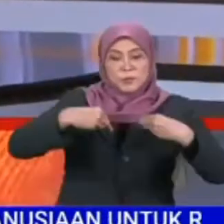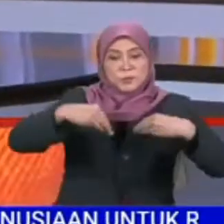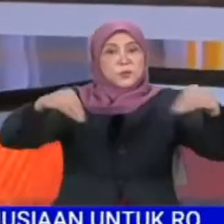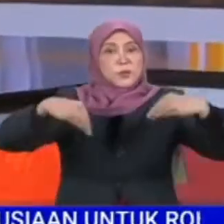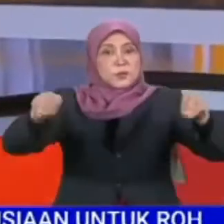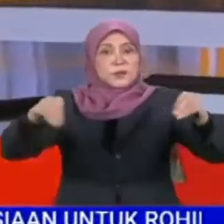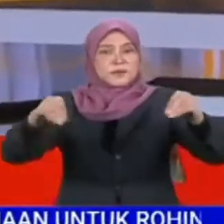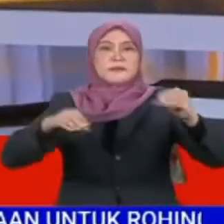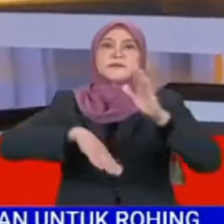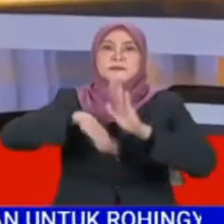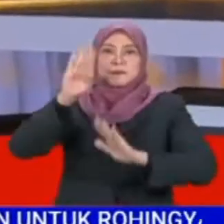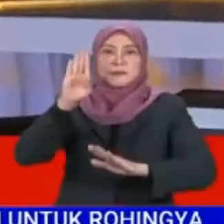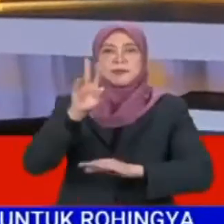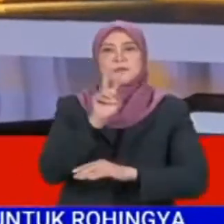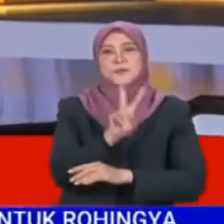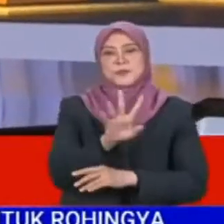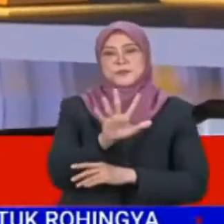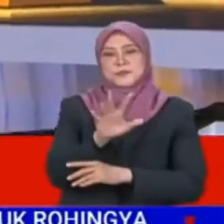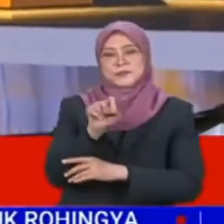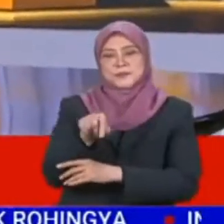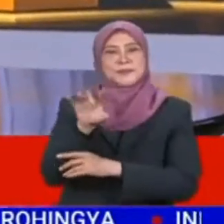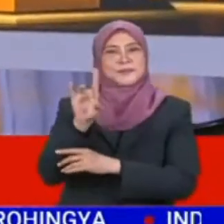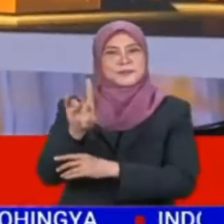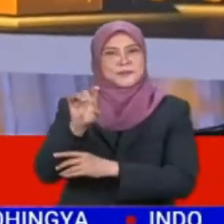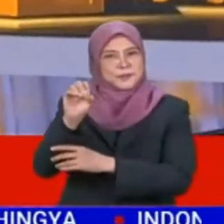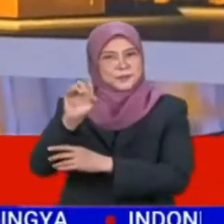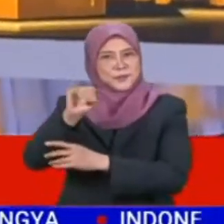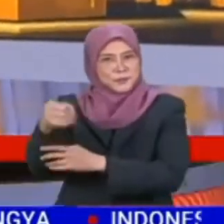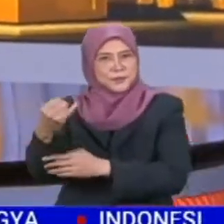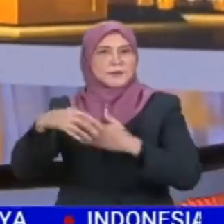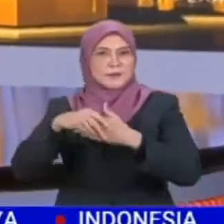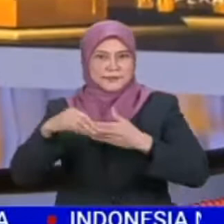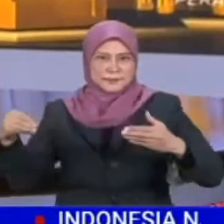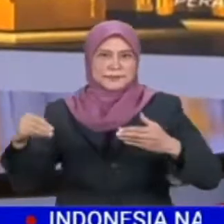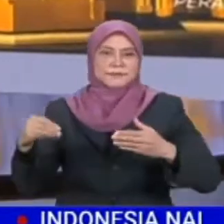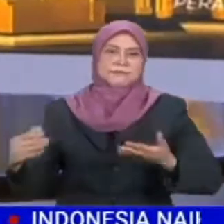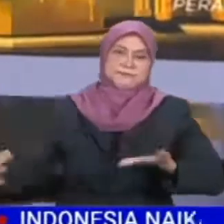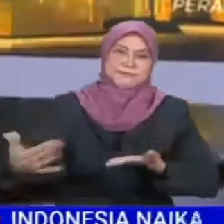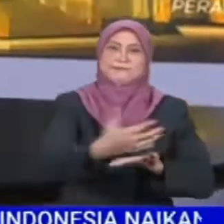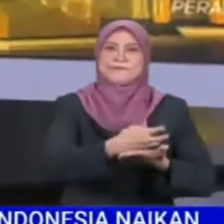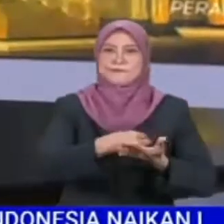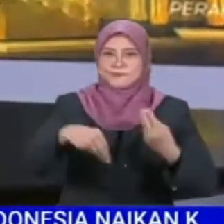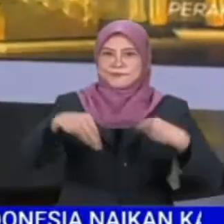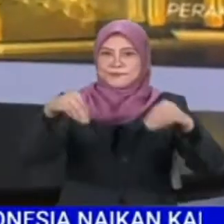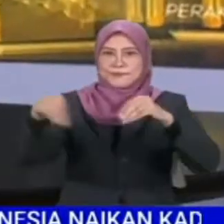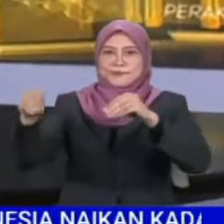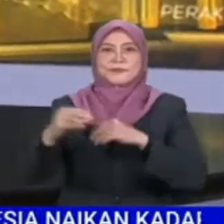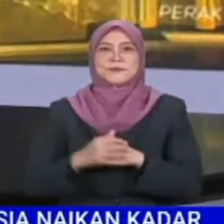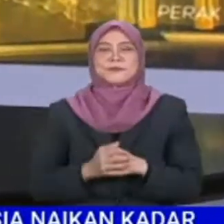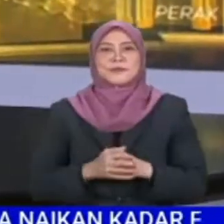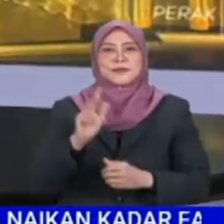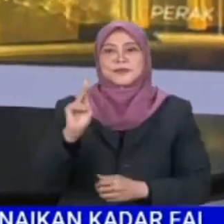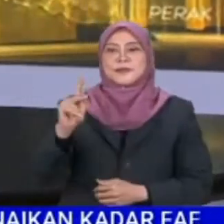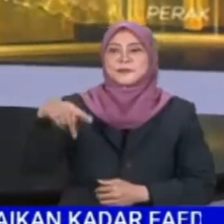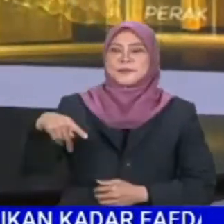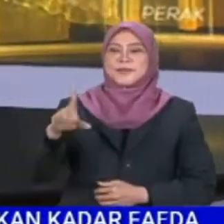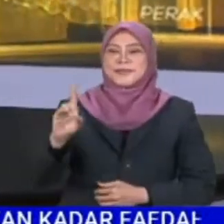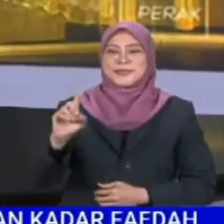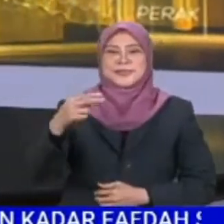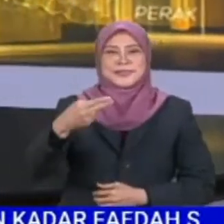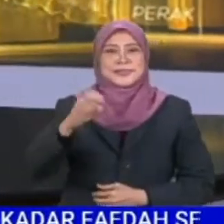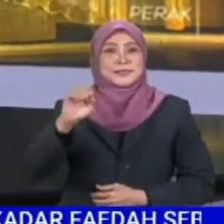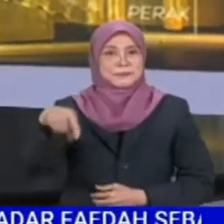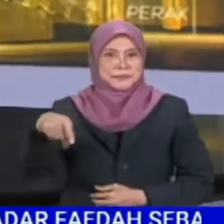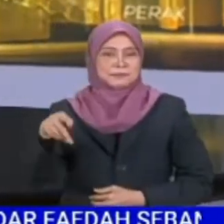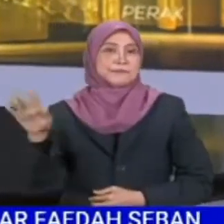jualan lebih 25.80 juta ringgit setakat ini. Timbalan Menteri Perdagangan Dalam Negeri dan Hal Ehwal Pengguna Datuk